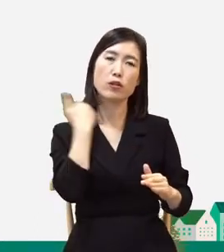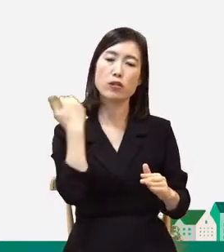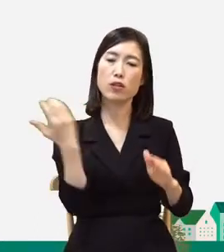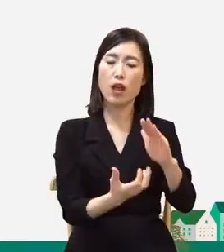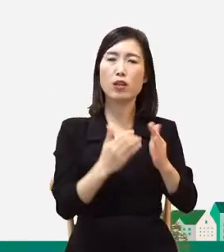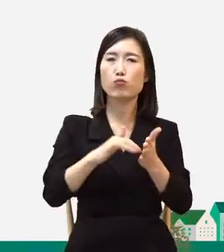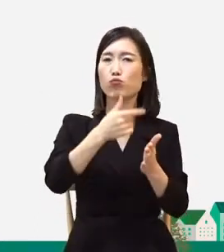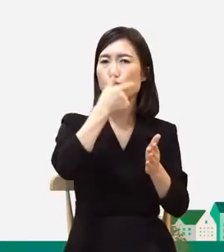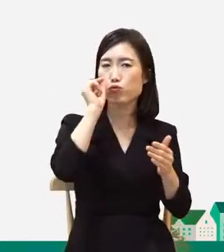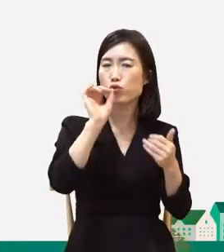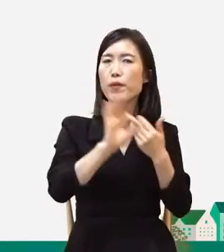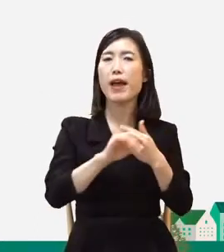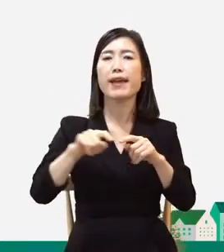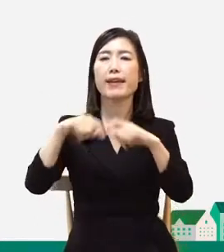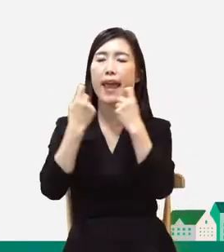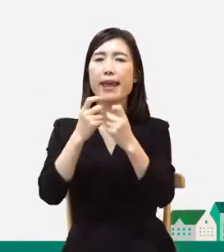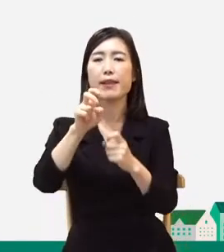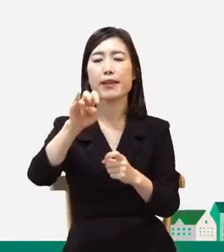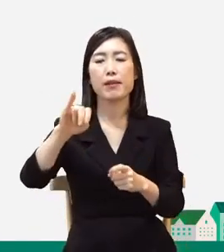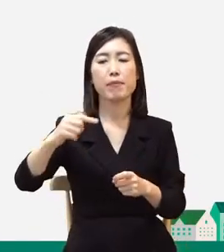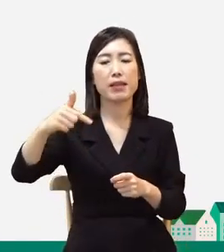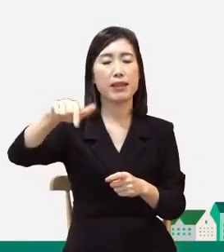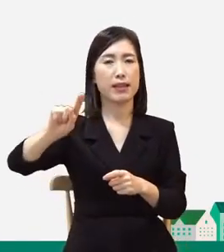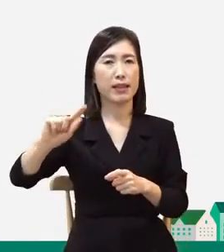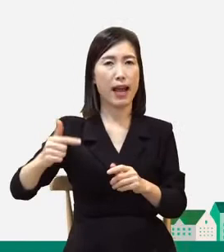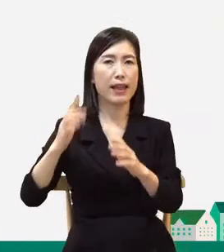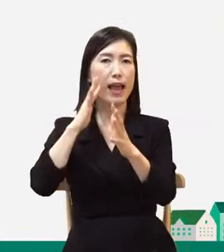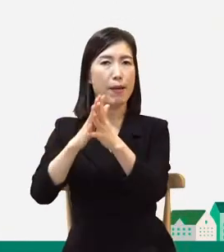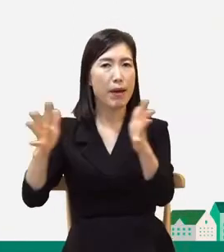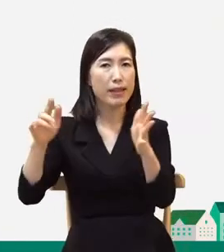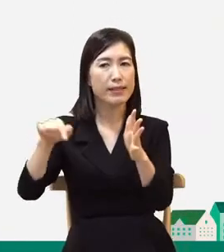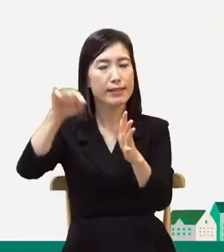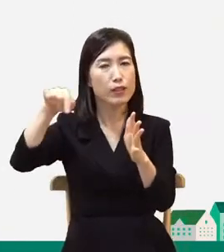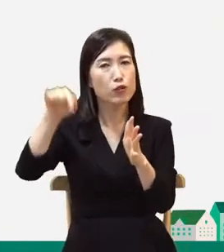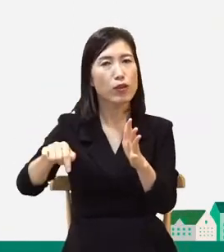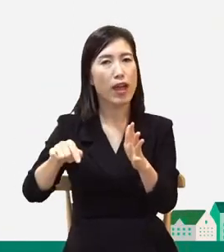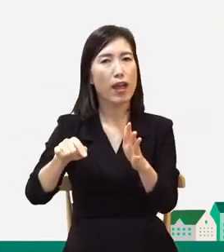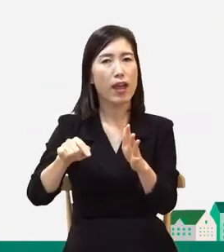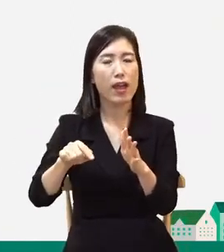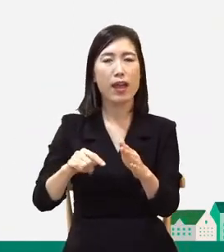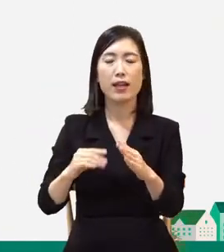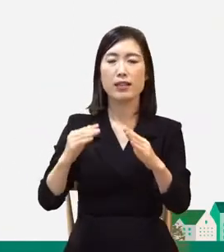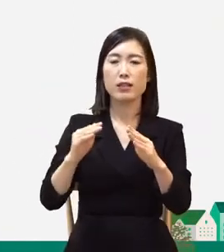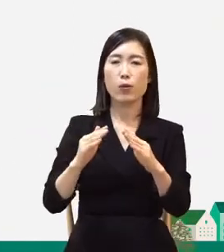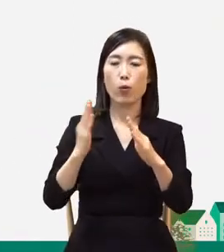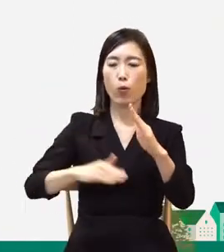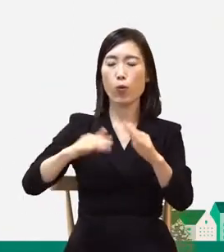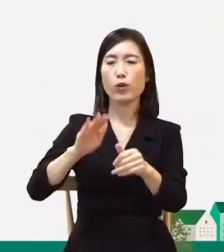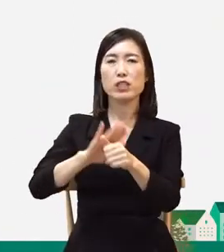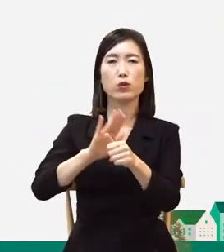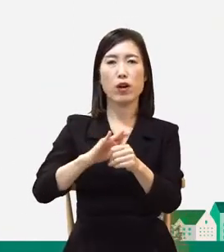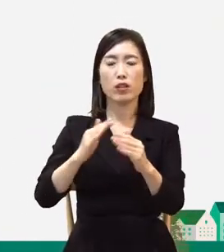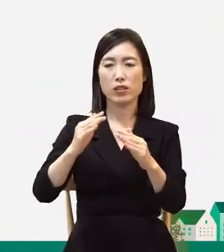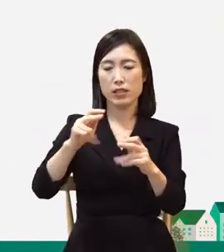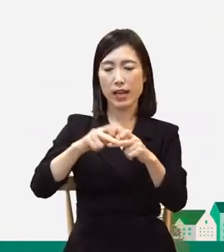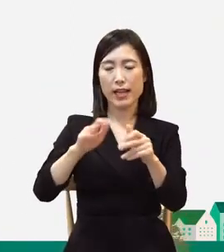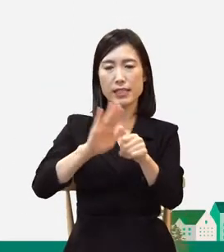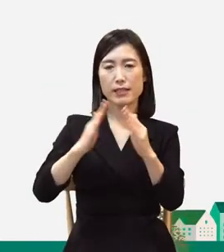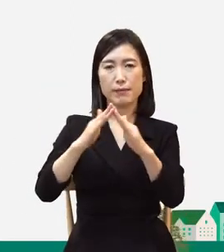공공지원 민간임대주택 등 민간 부동산 시장에서 공급할 수 있는 주택 에서도 지원주택 모델이 나온다면 훨씬